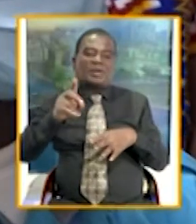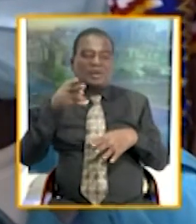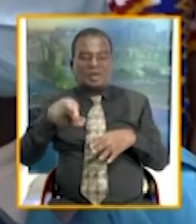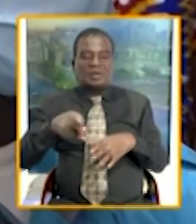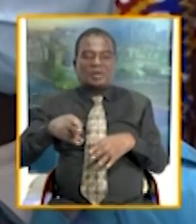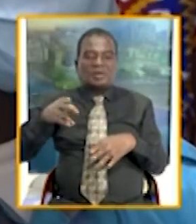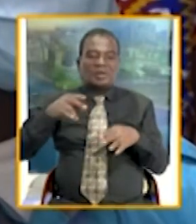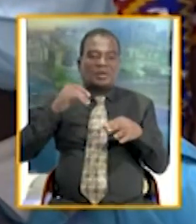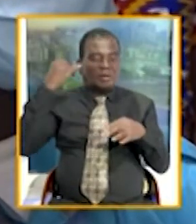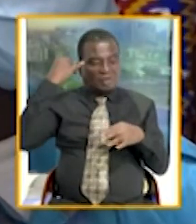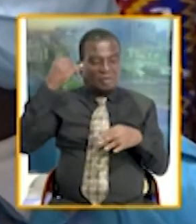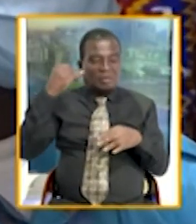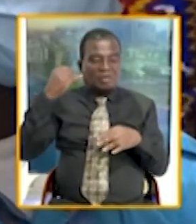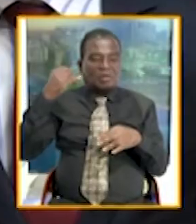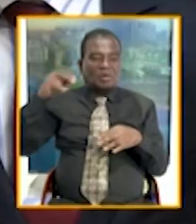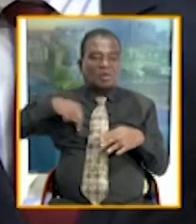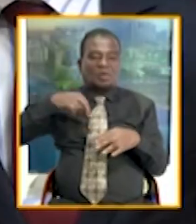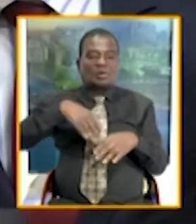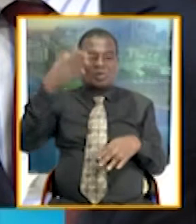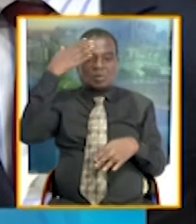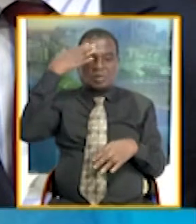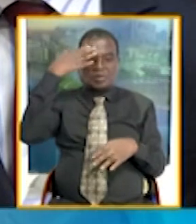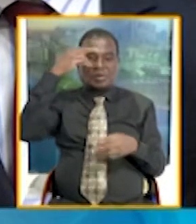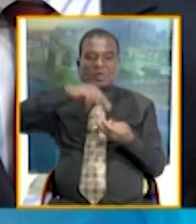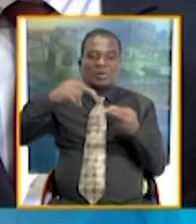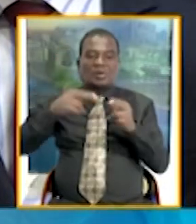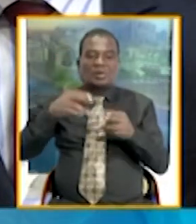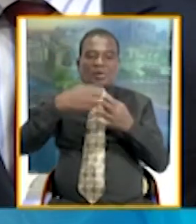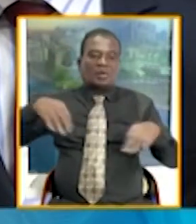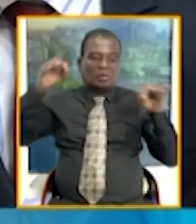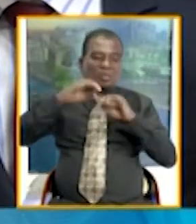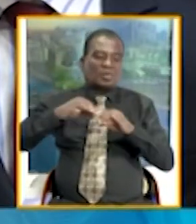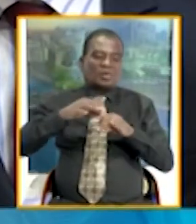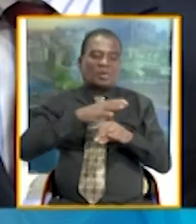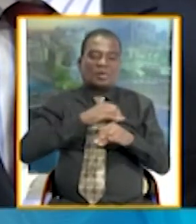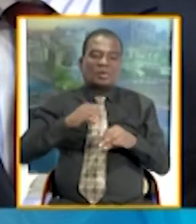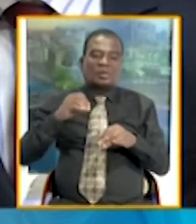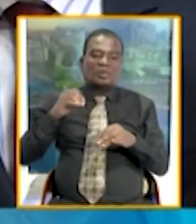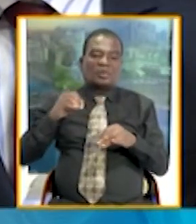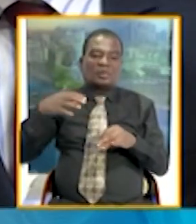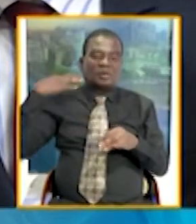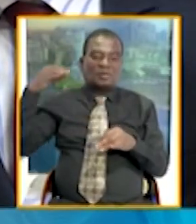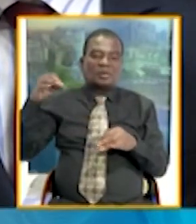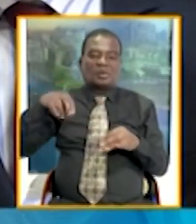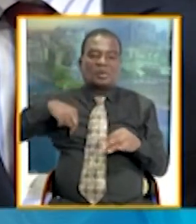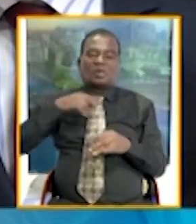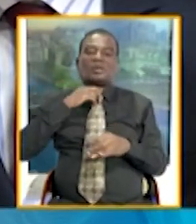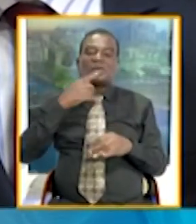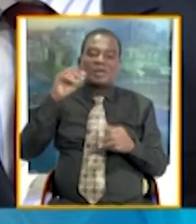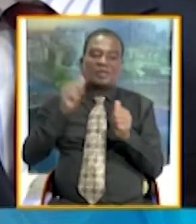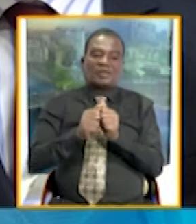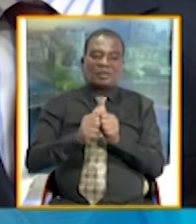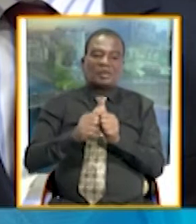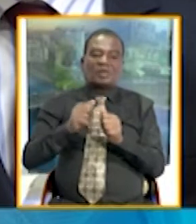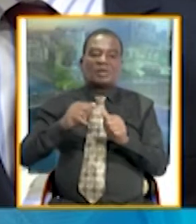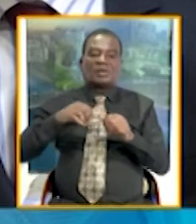la gestion de l'information. Nous connaissons un nombre important de candidatures. Nous nous sommes dit, avec les organes de régulation de la presse,